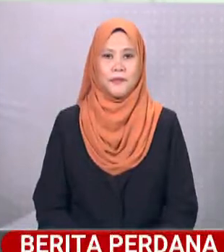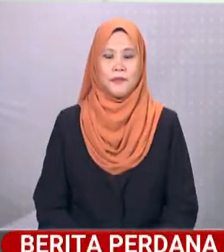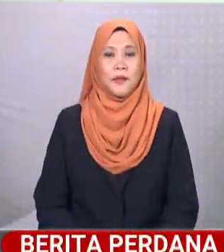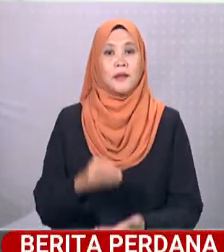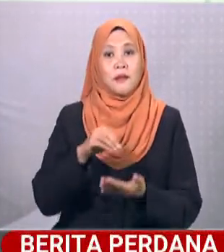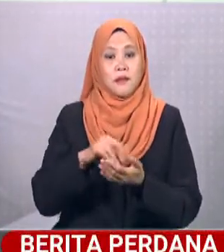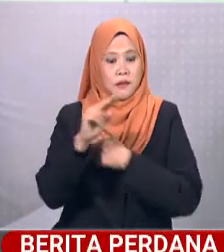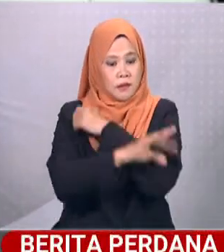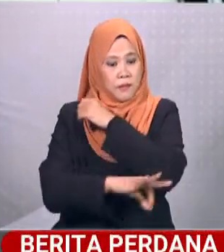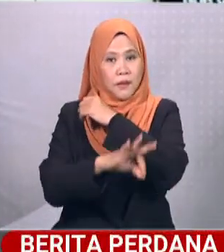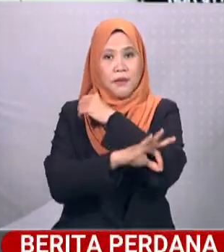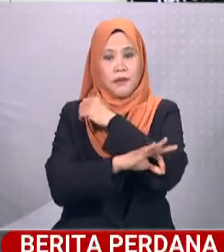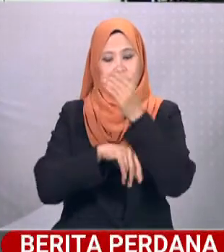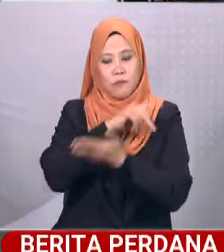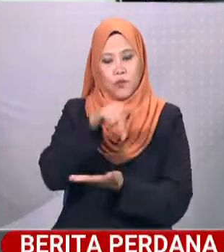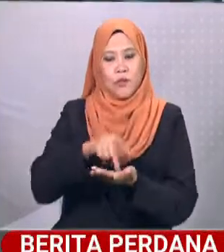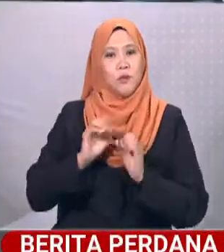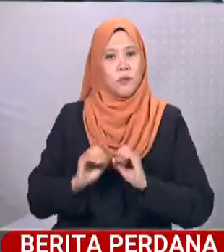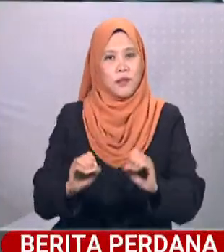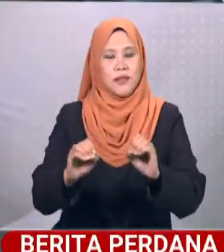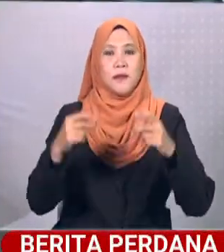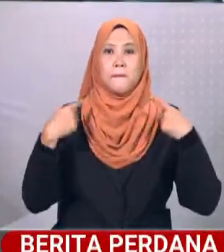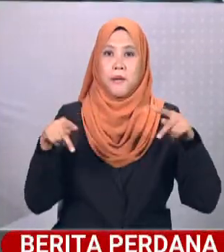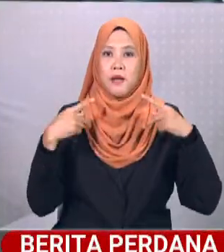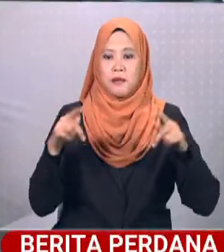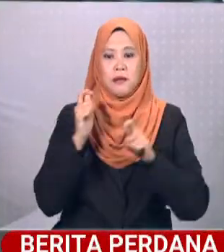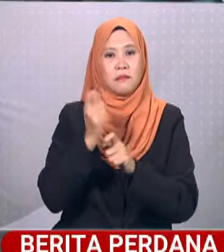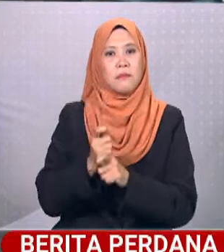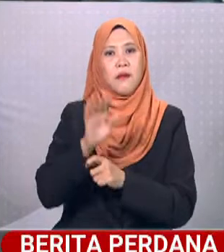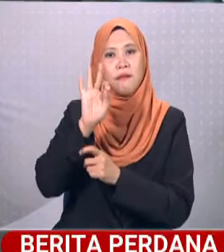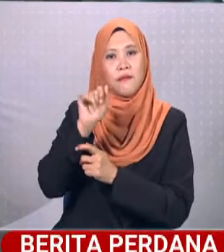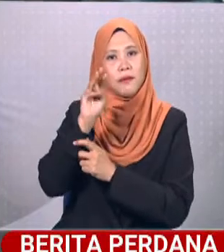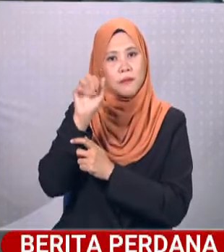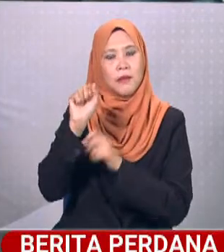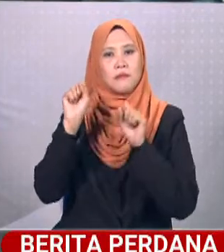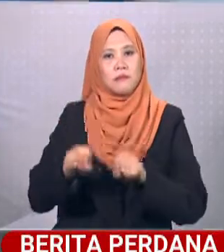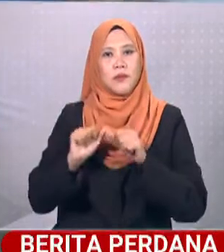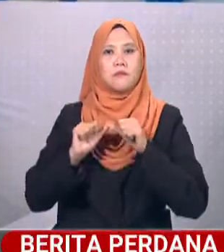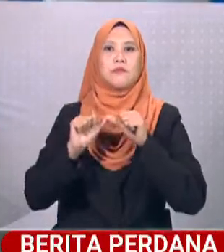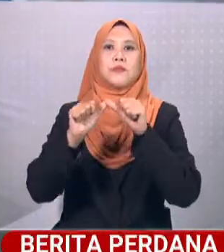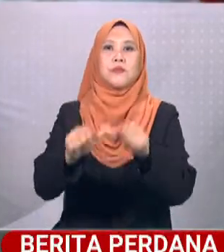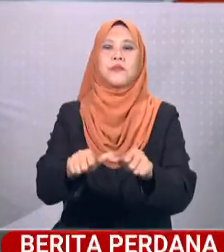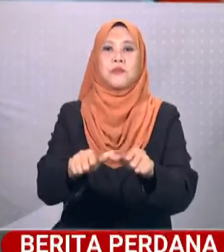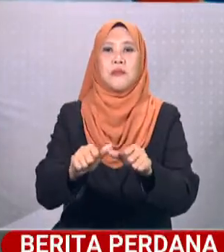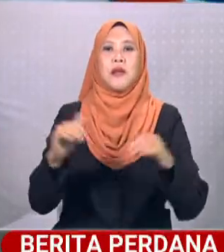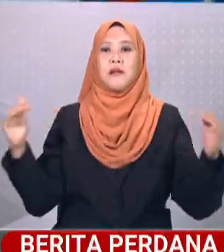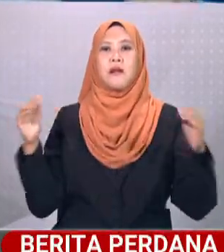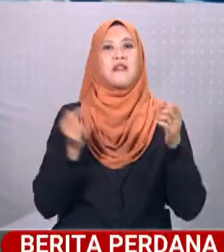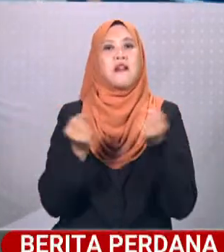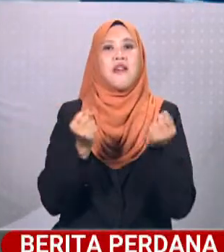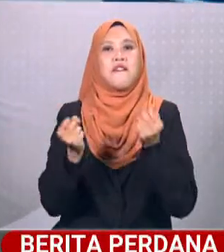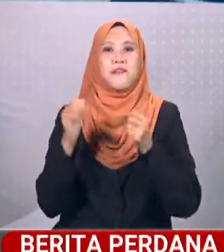Di Negeri Sembilan, Pusat Operasi dan Pasar Tani Kekal Farma dibenarkan beroperasi dengan kaedah pandu lalu dan tempahan